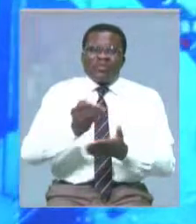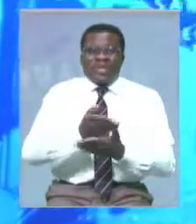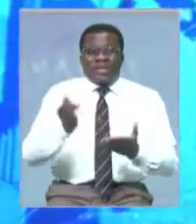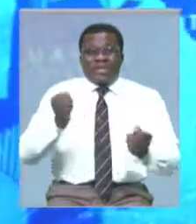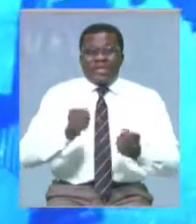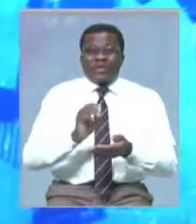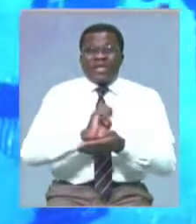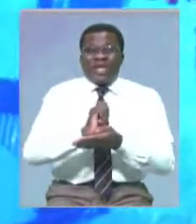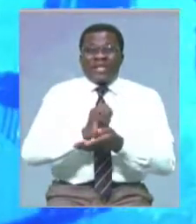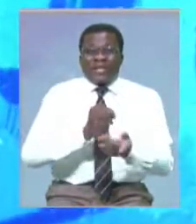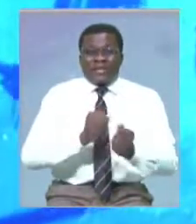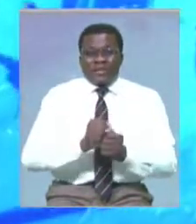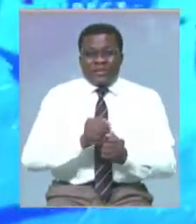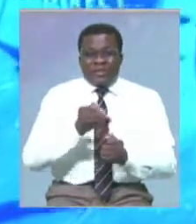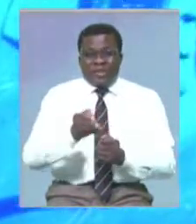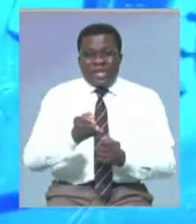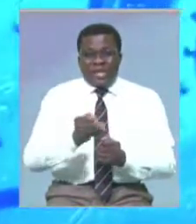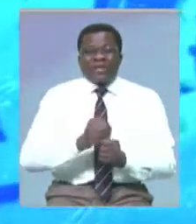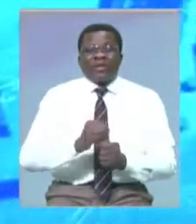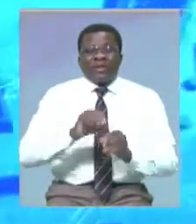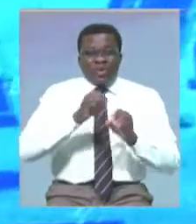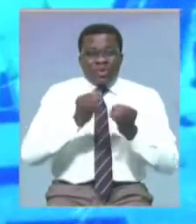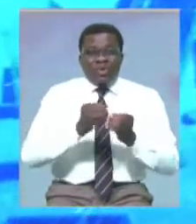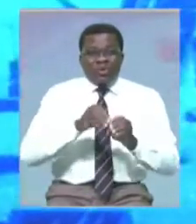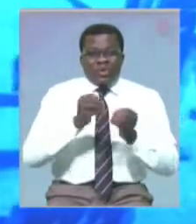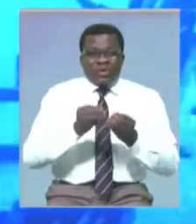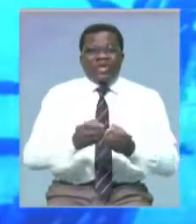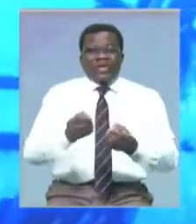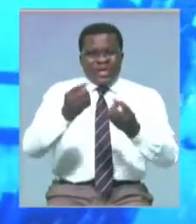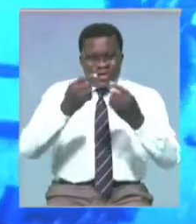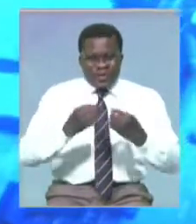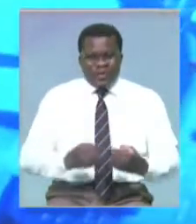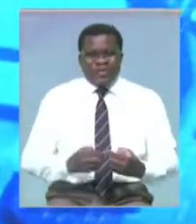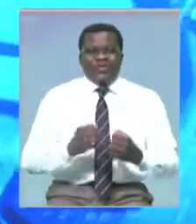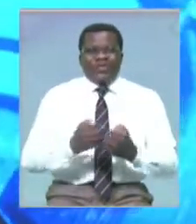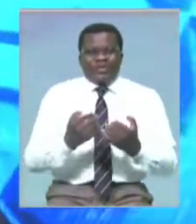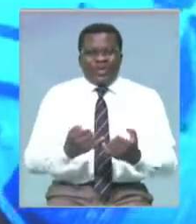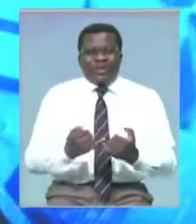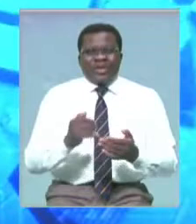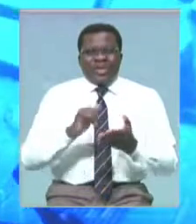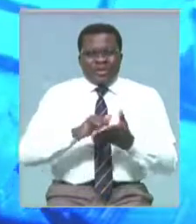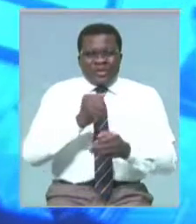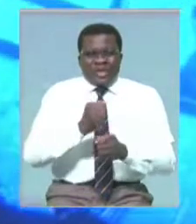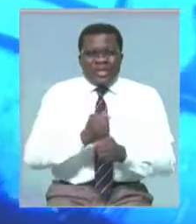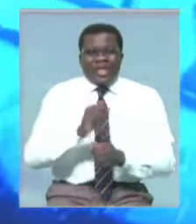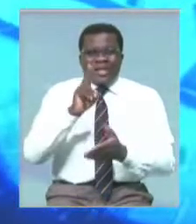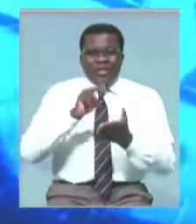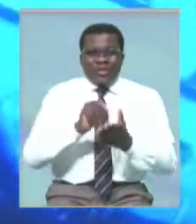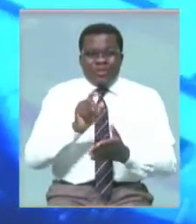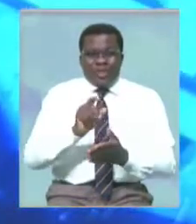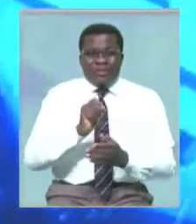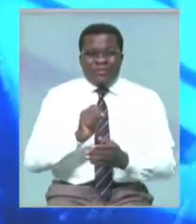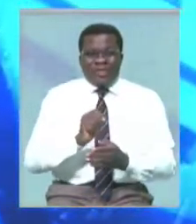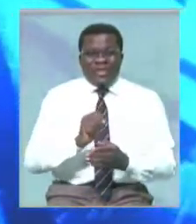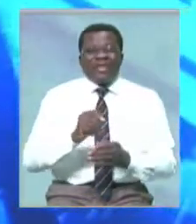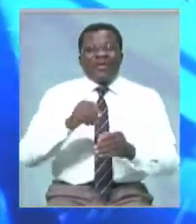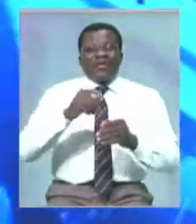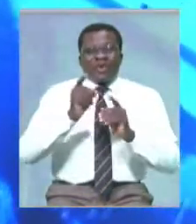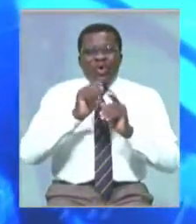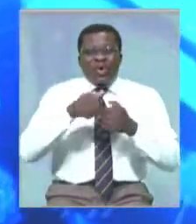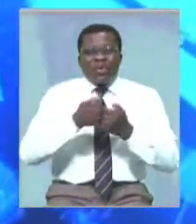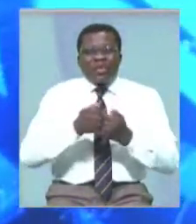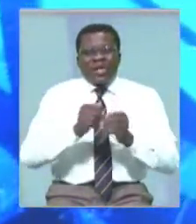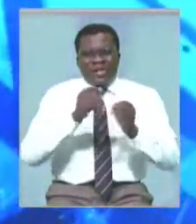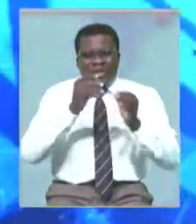cette émission. Vedette, son comité d'organisation est revenu à la charge pour cette année 2020. Patrick Diossou et Igor